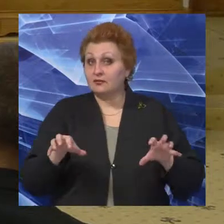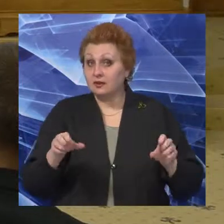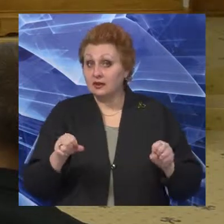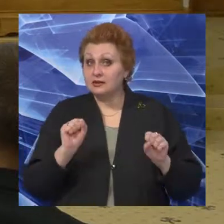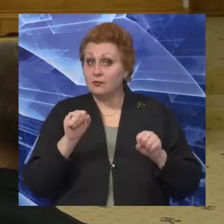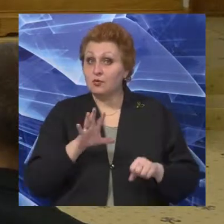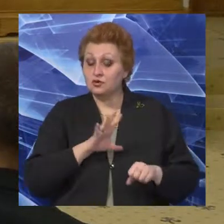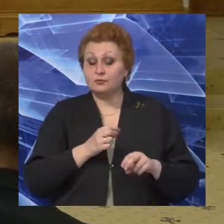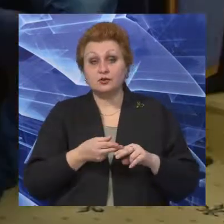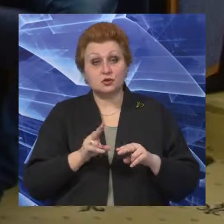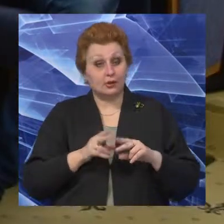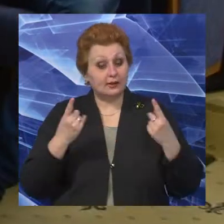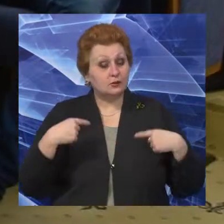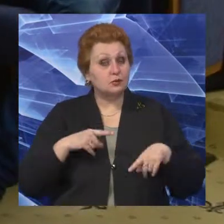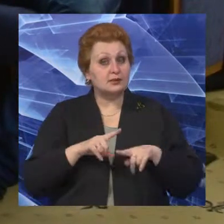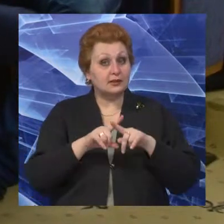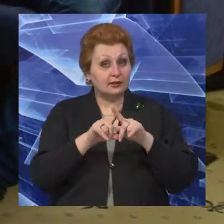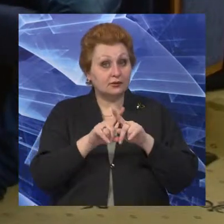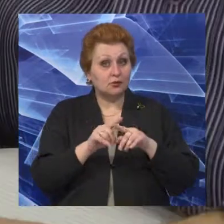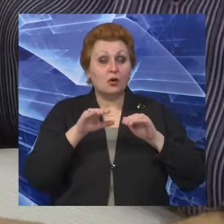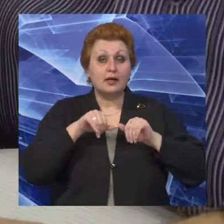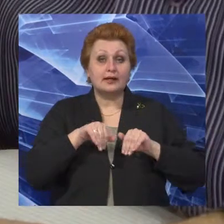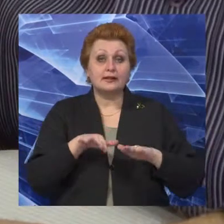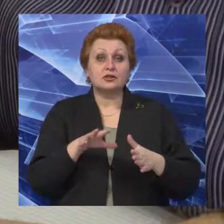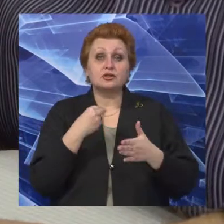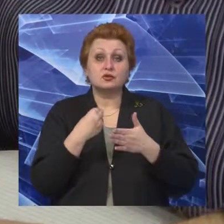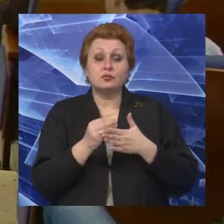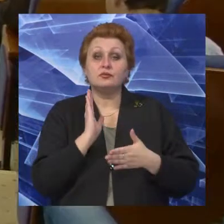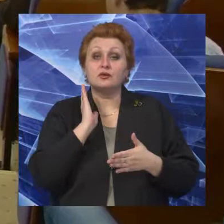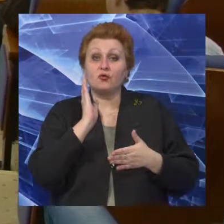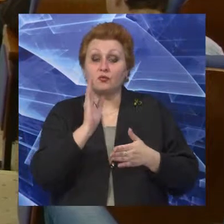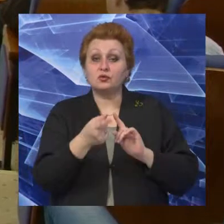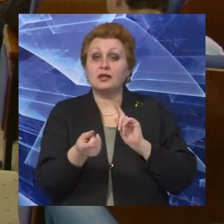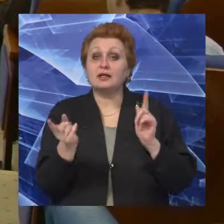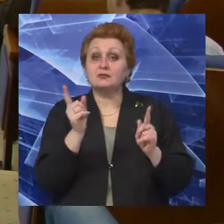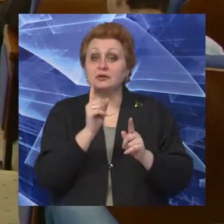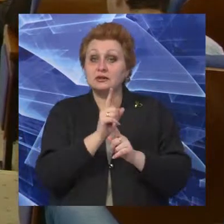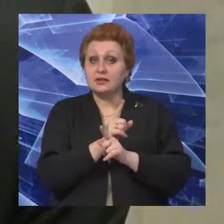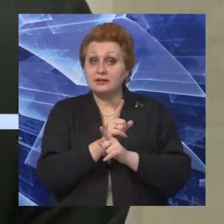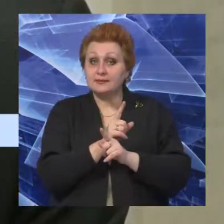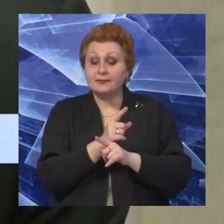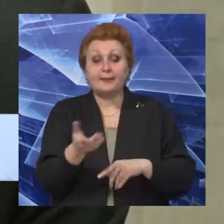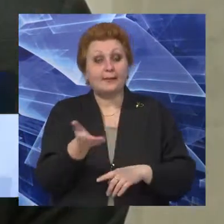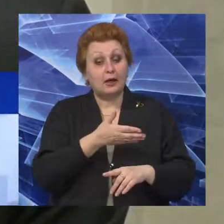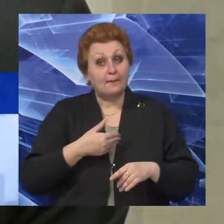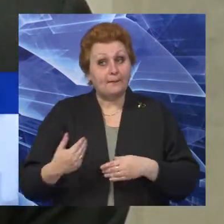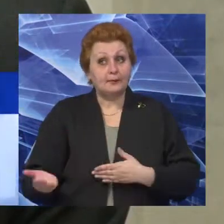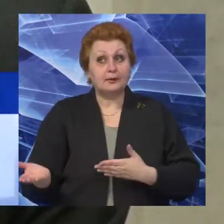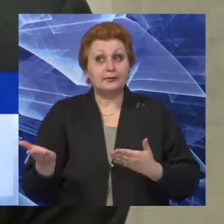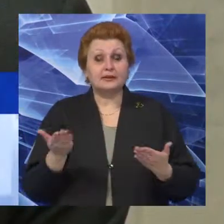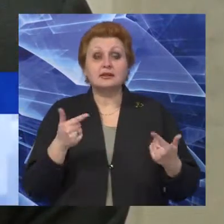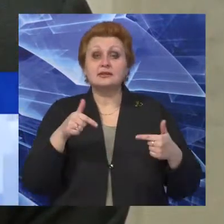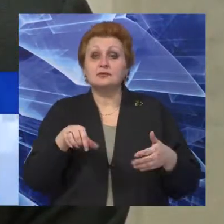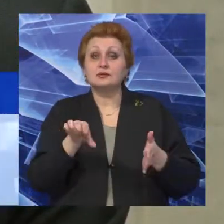власти. Не исключено, что именно эту технику Минсельхоз региона решит использовать в предстоящей модернизации отрасли. Для этого мы и пригласили